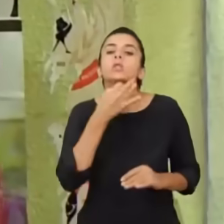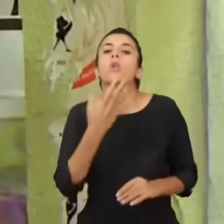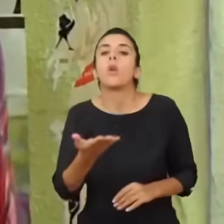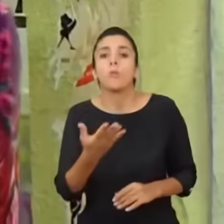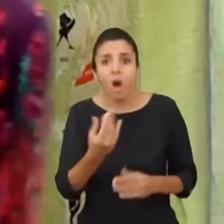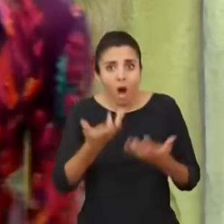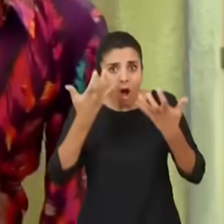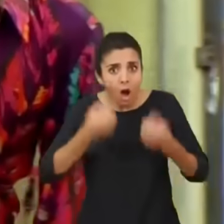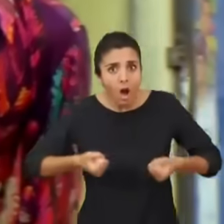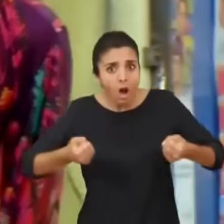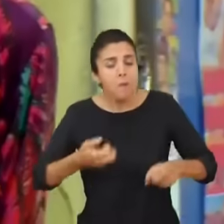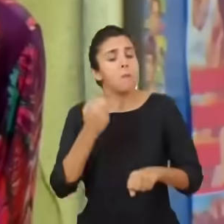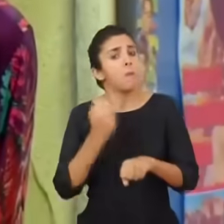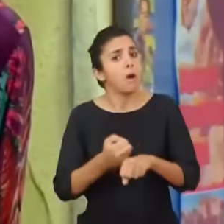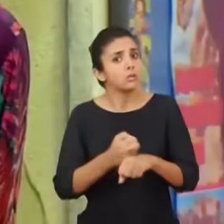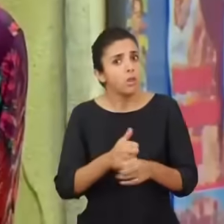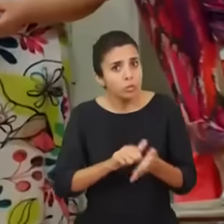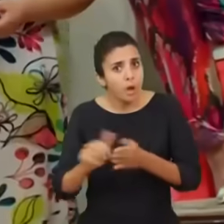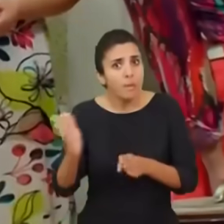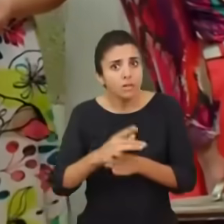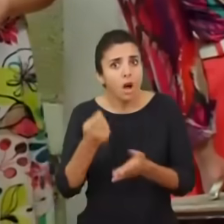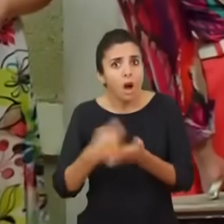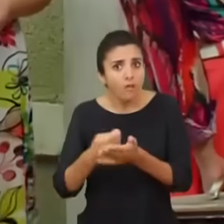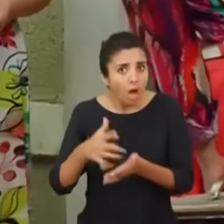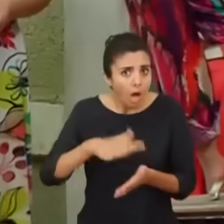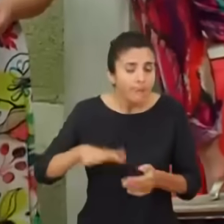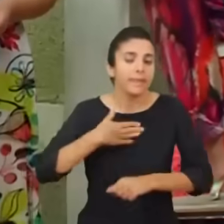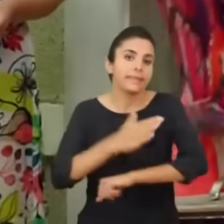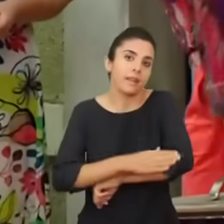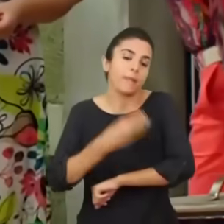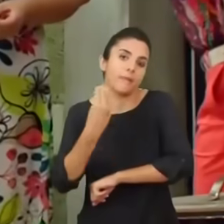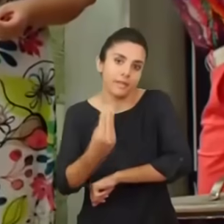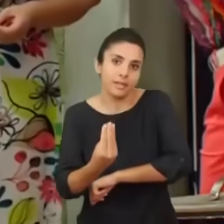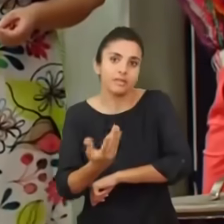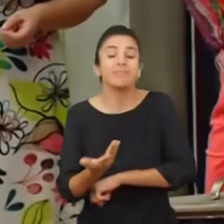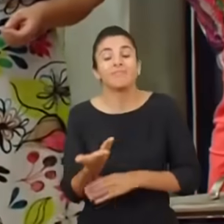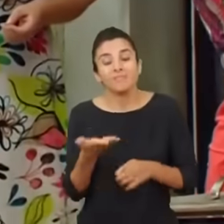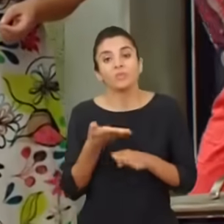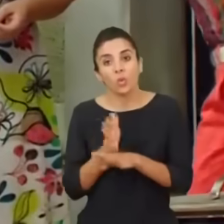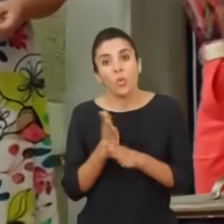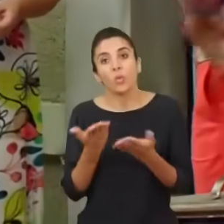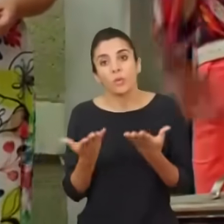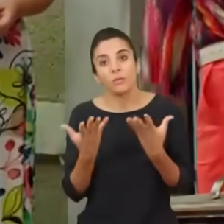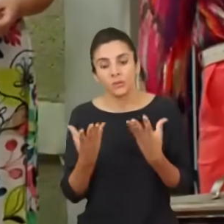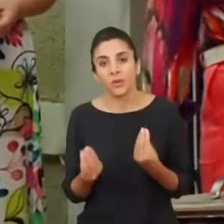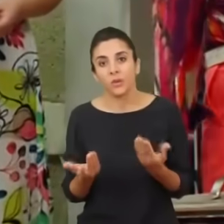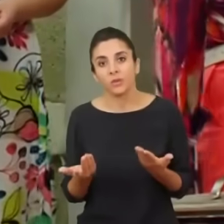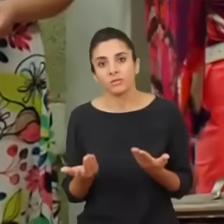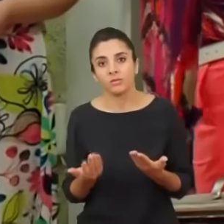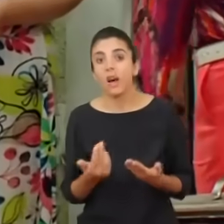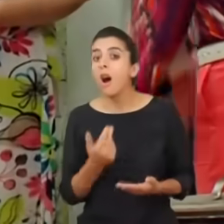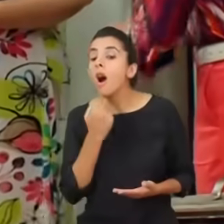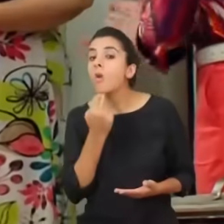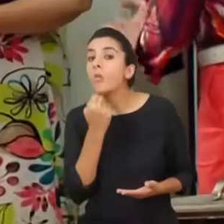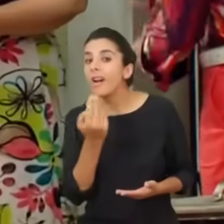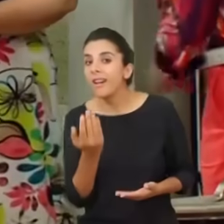Yok, bayağı da şey almışsınız maşallah. Bütün pazarı almışsınız. Yardımcı olayım dedim yani. Ya öyle oldu. Rukiye abla.